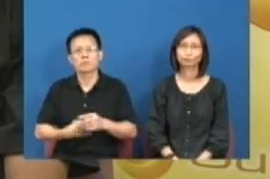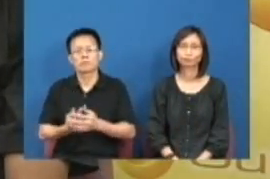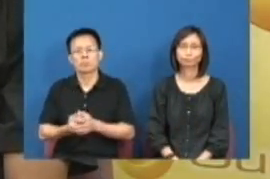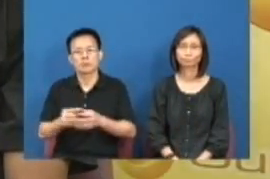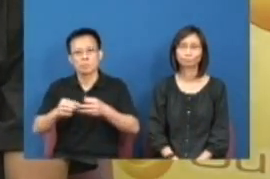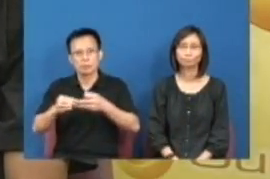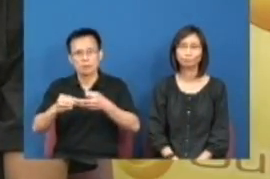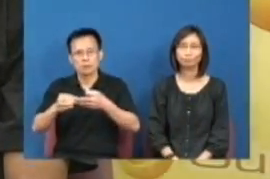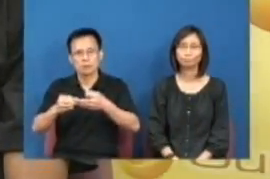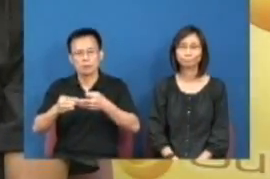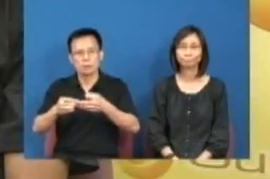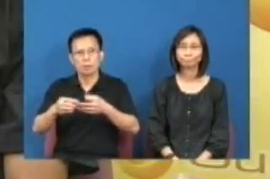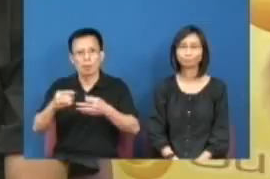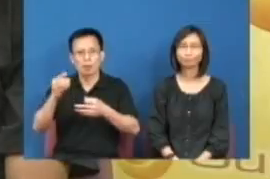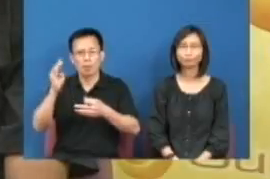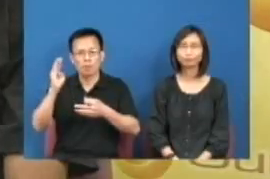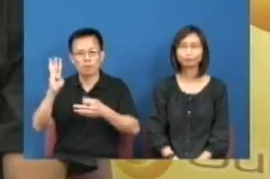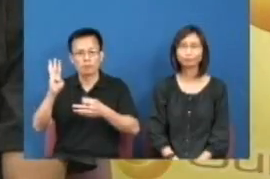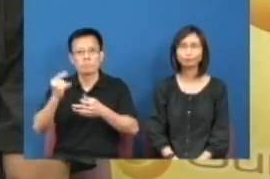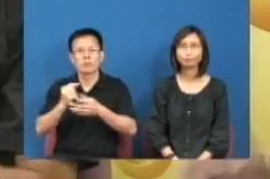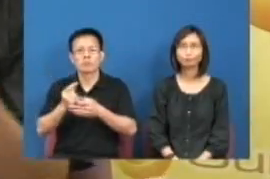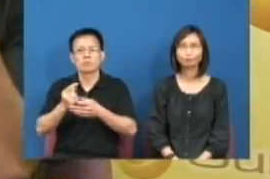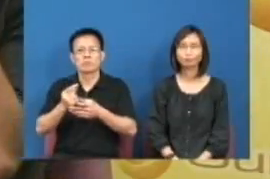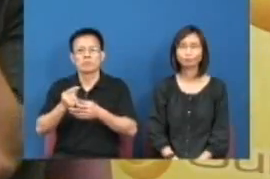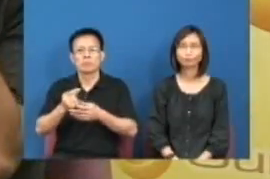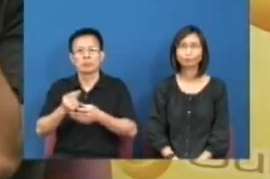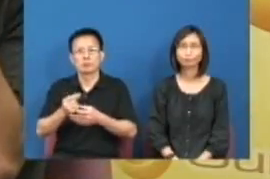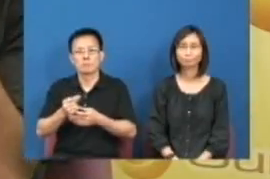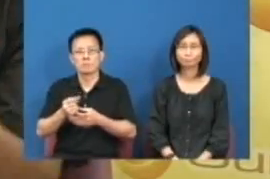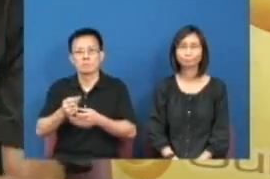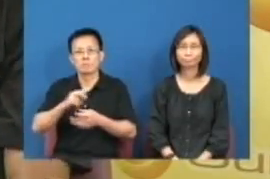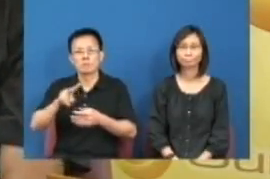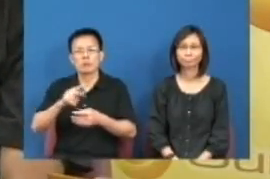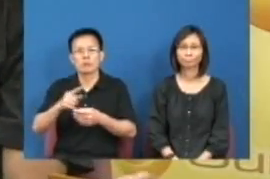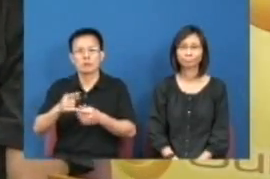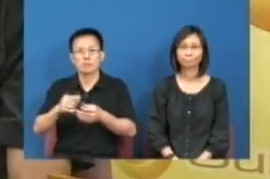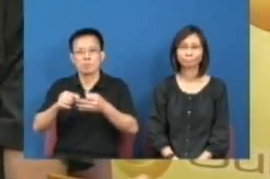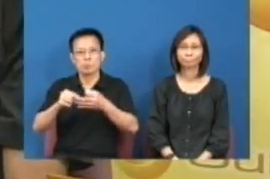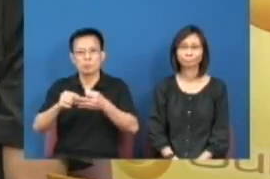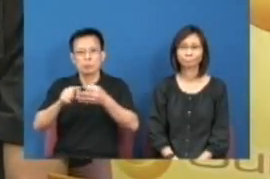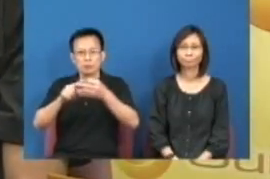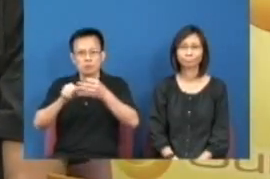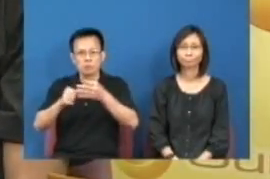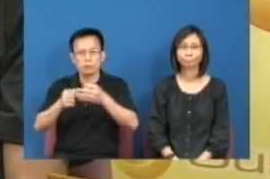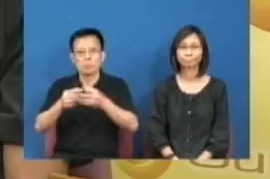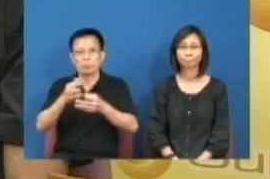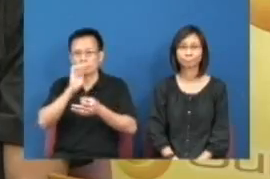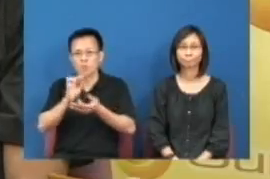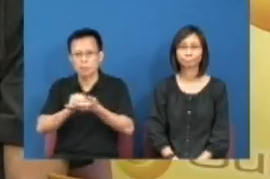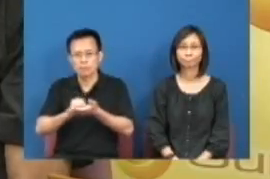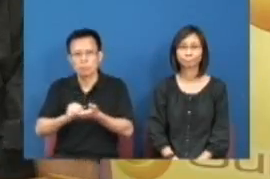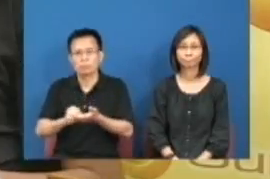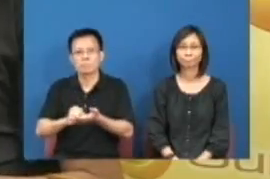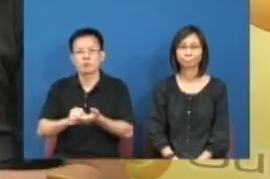清華亦都係阿宋平嘅秘書嚟嘅，即係話又係即